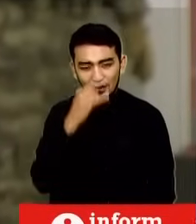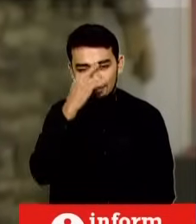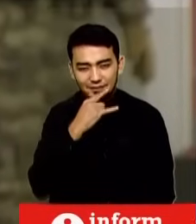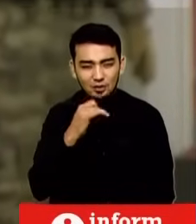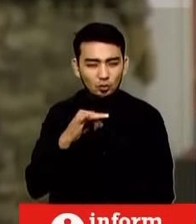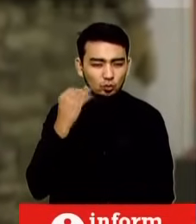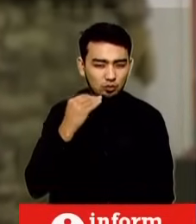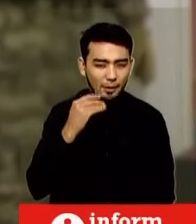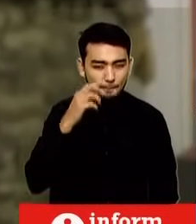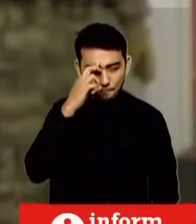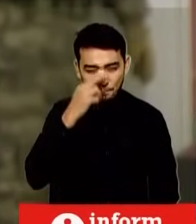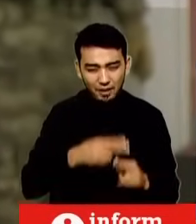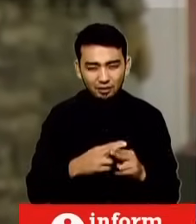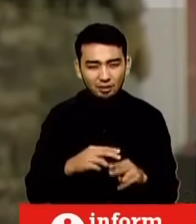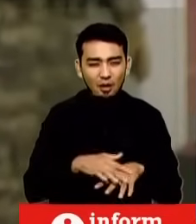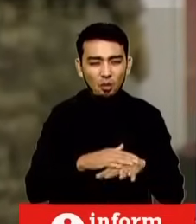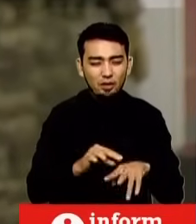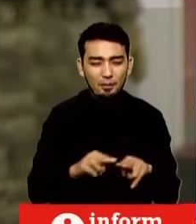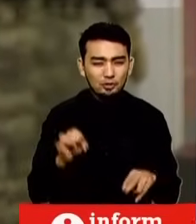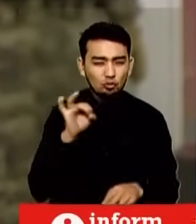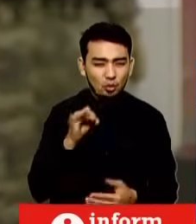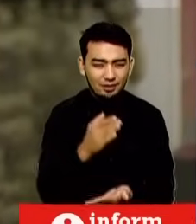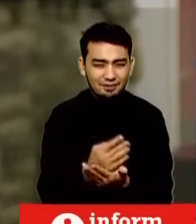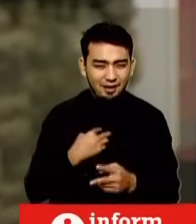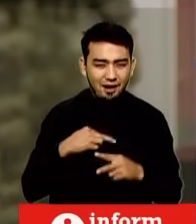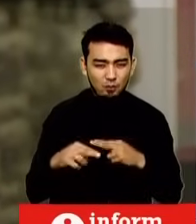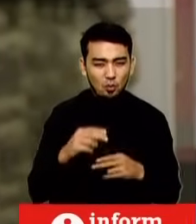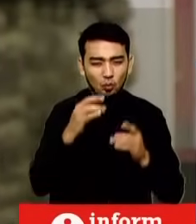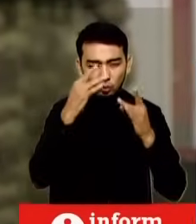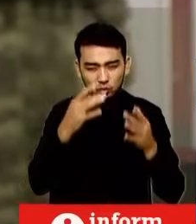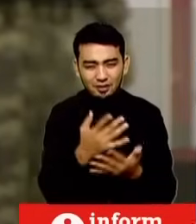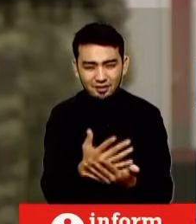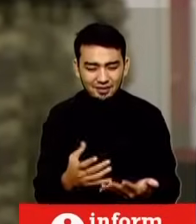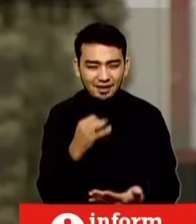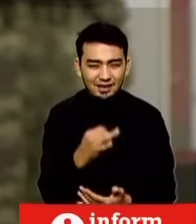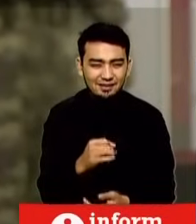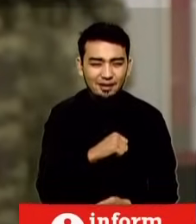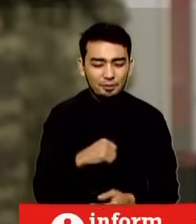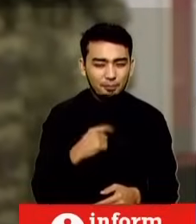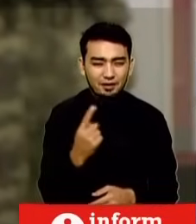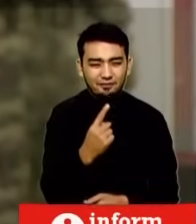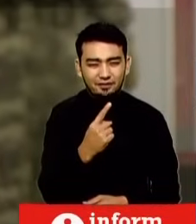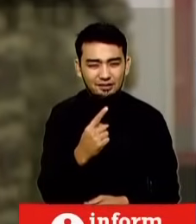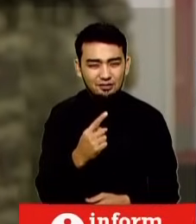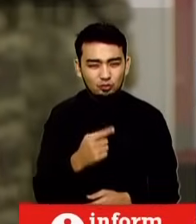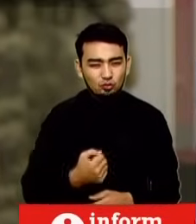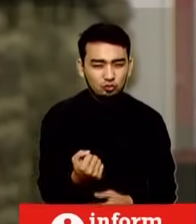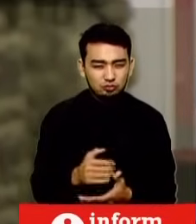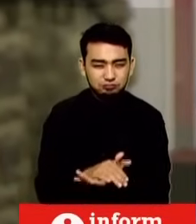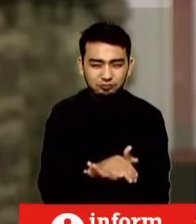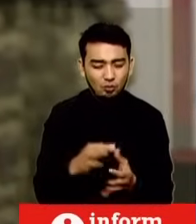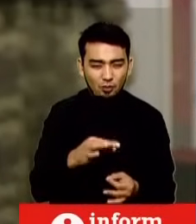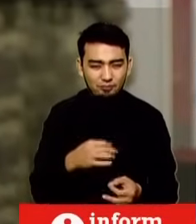братские народы имеющие общие исторические корни схожую культуру Одним из основных аспектов выстраивания дружественных